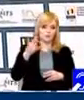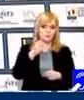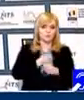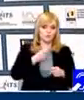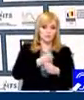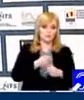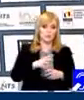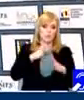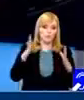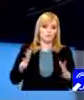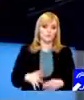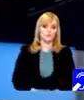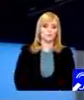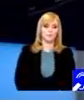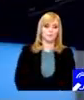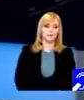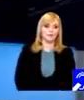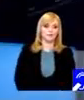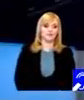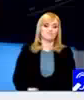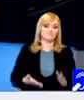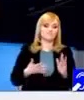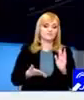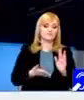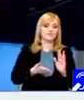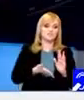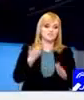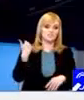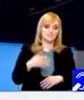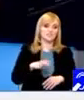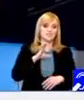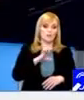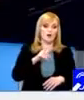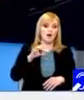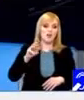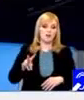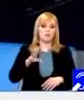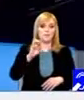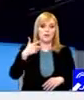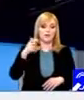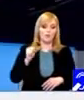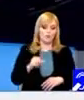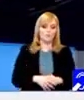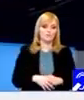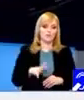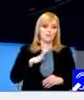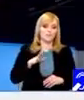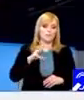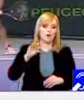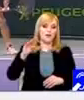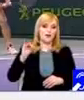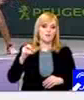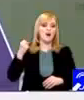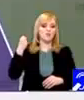muncească foarte mult. Eliminate la simplu, Simona Halep și Irina Begu au părăsit și competiția de dublu la Miami.